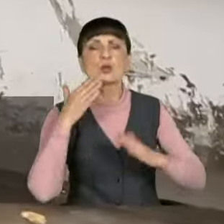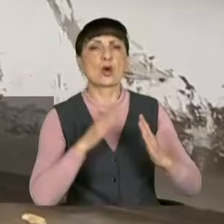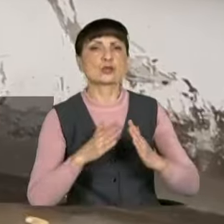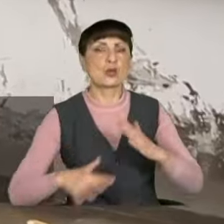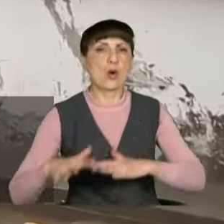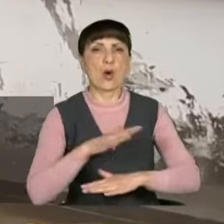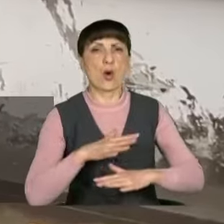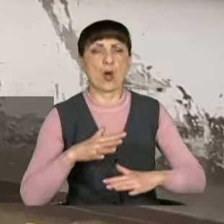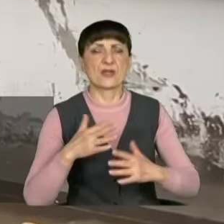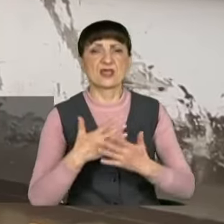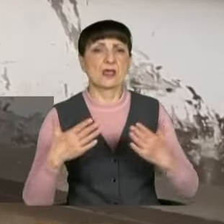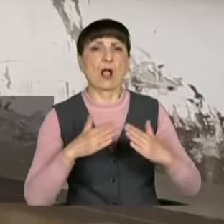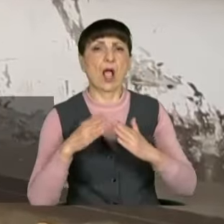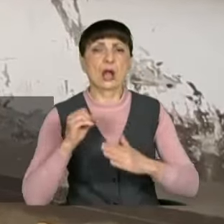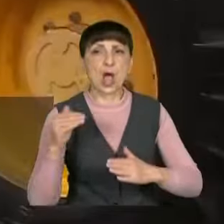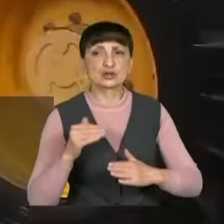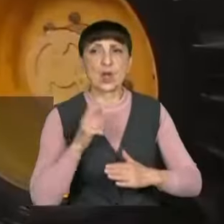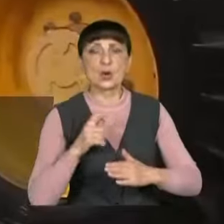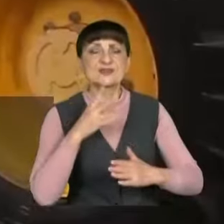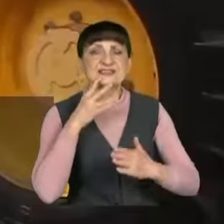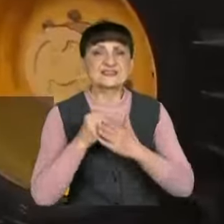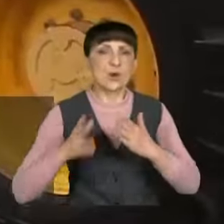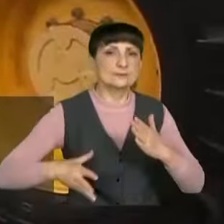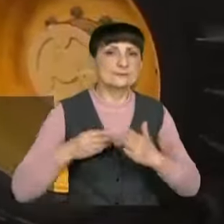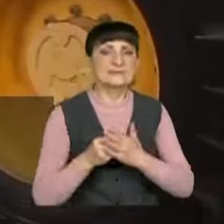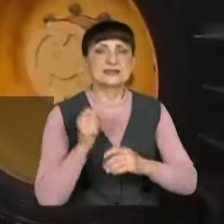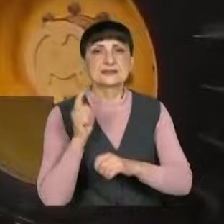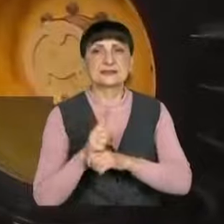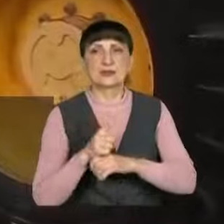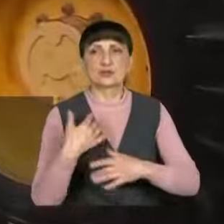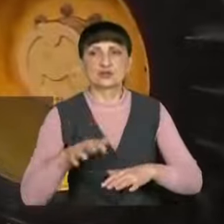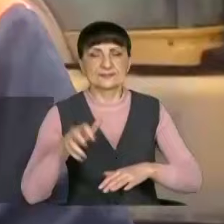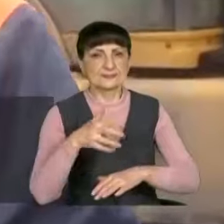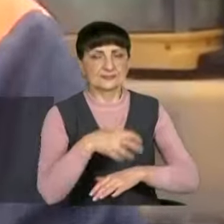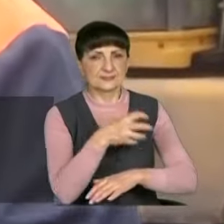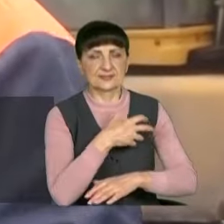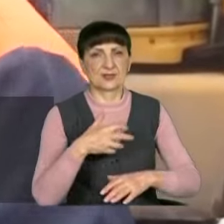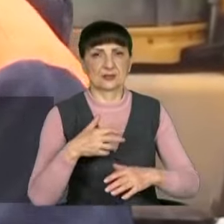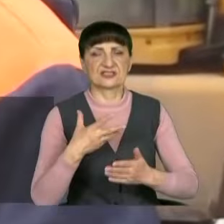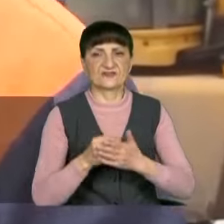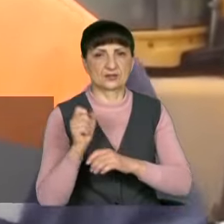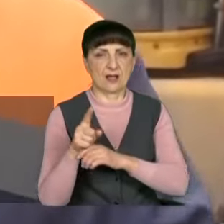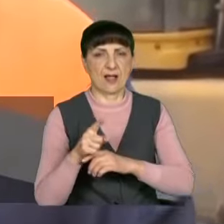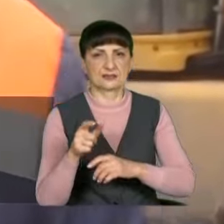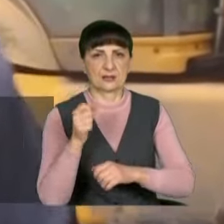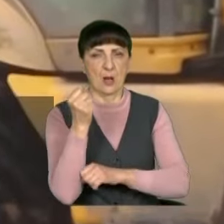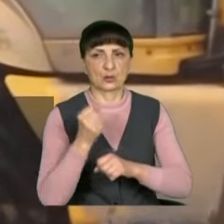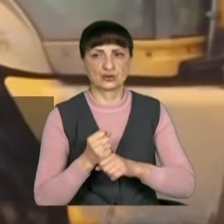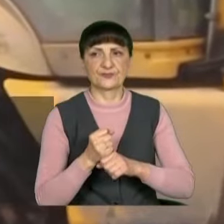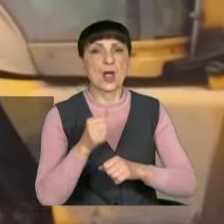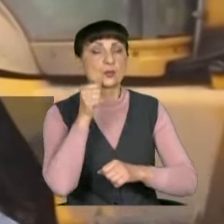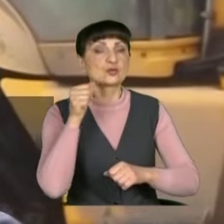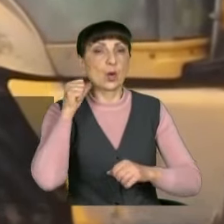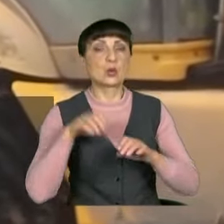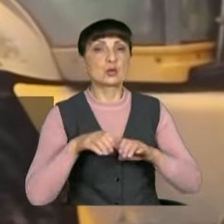дворов, хозпостроек и гаражей. Люди за свой счет наняли технику и вскрыли дорожное полотно. В прошлом году вот привезли эти трубы, положили, но